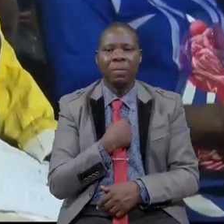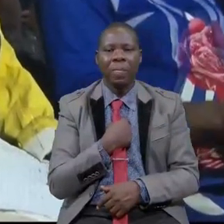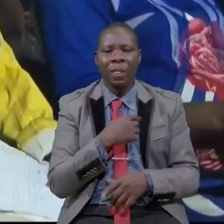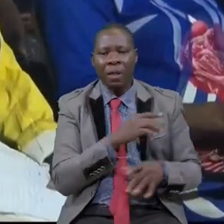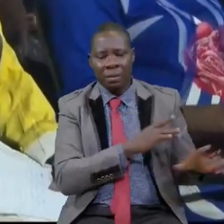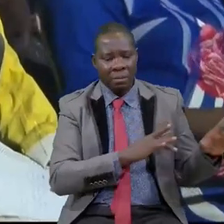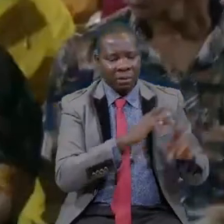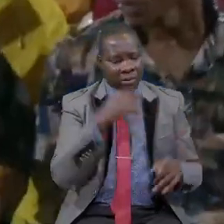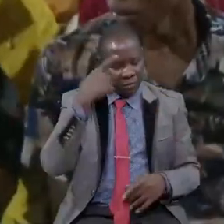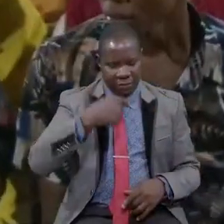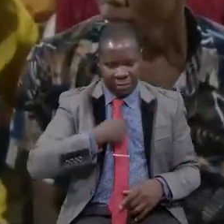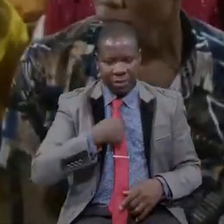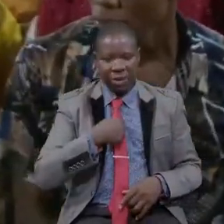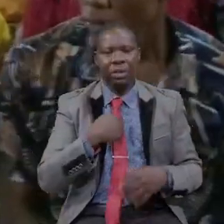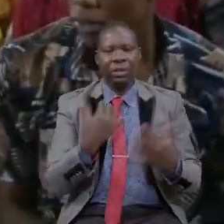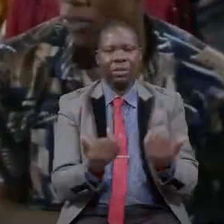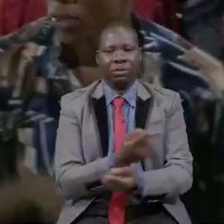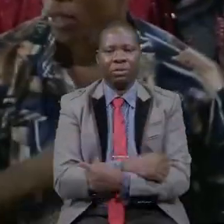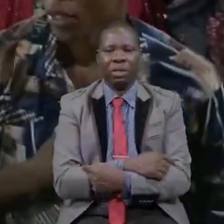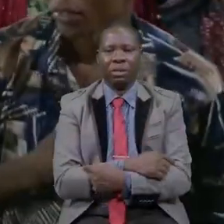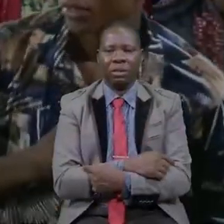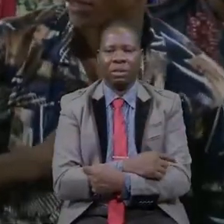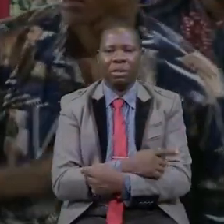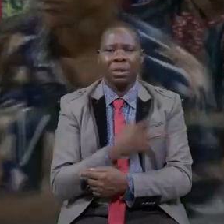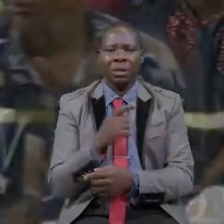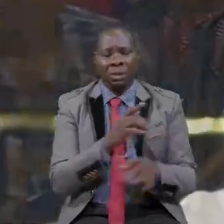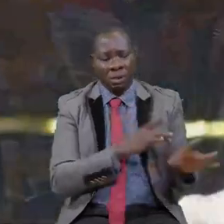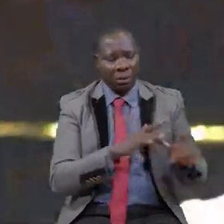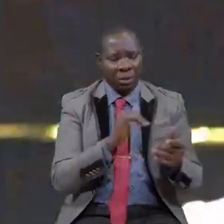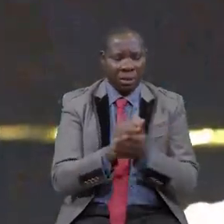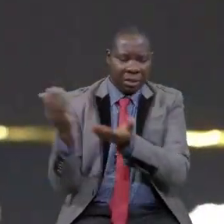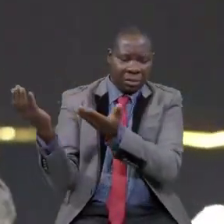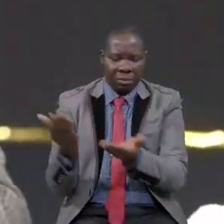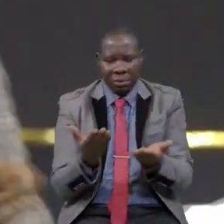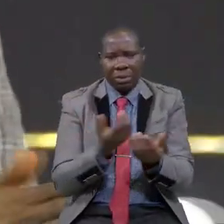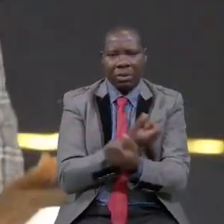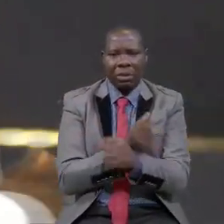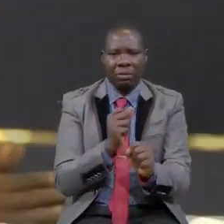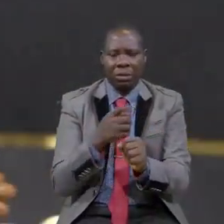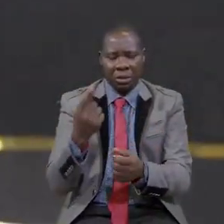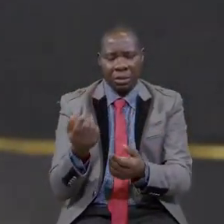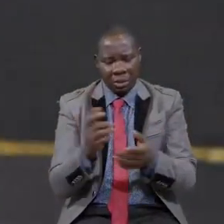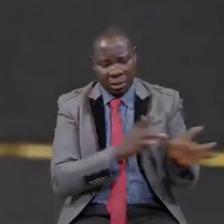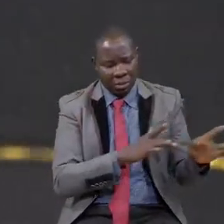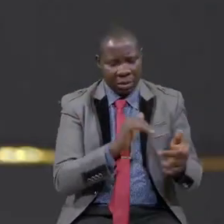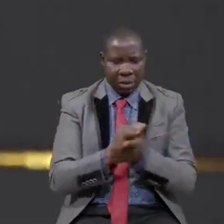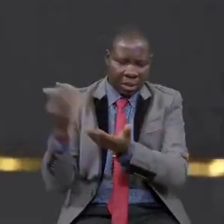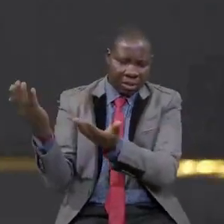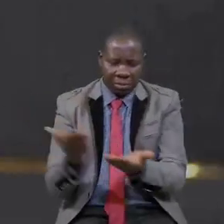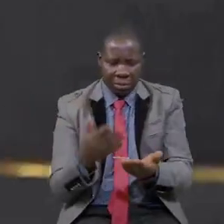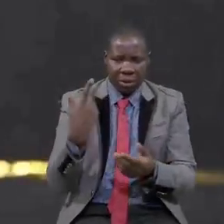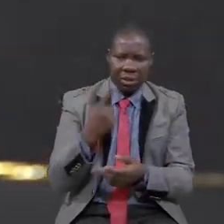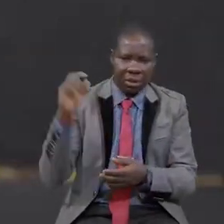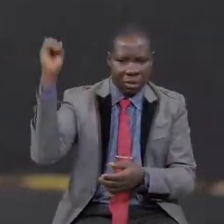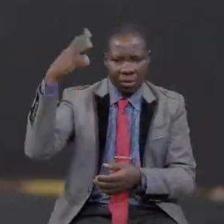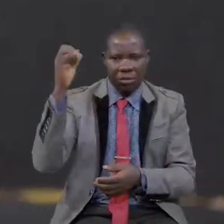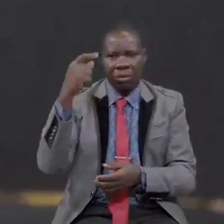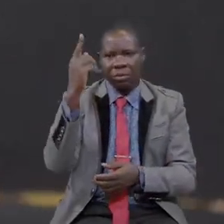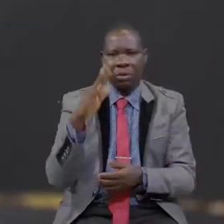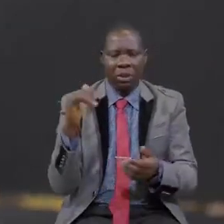La miséricorde pour moi ce soir. La miséricorde qui apporte le salut. La miséricorde qui apporte la grâce de Dieu.